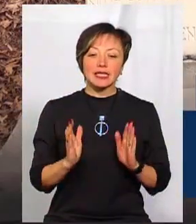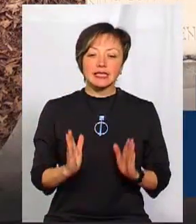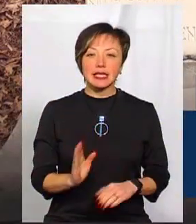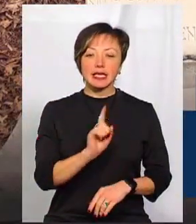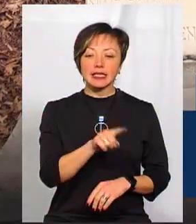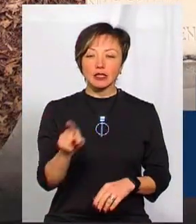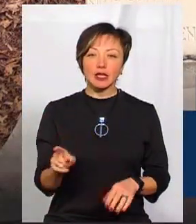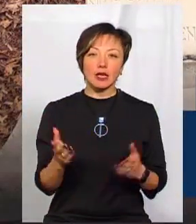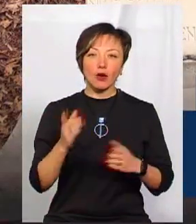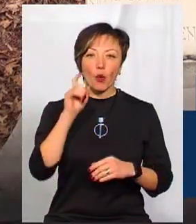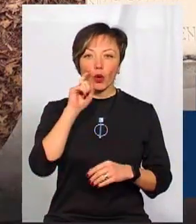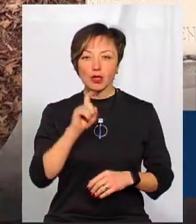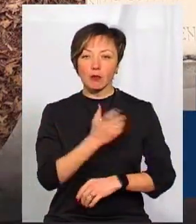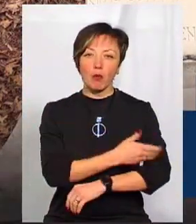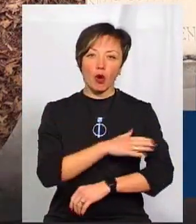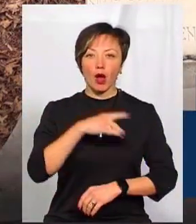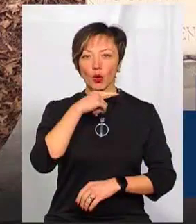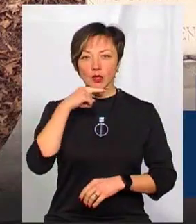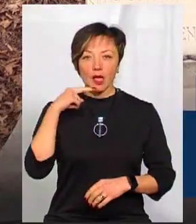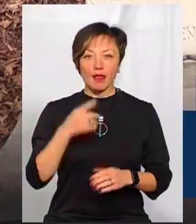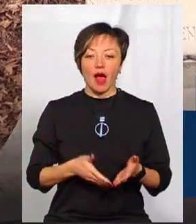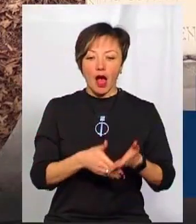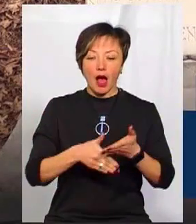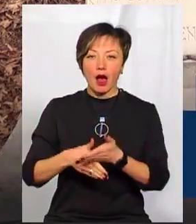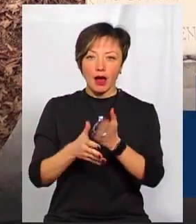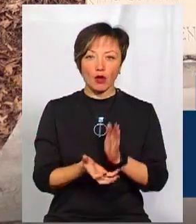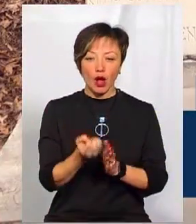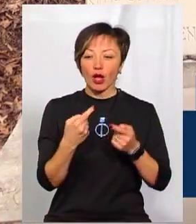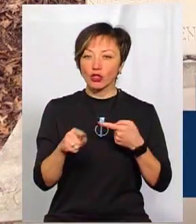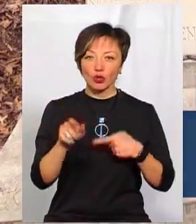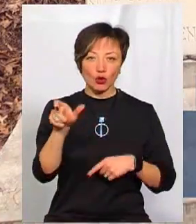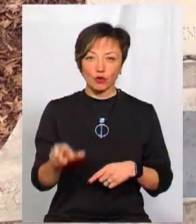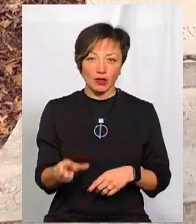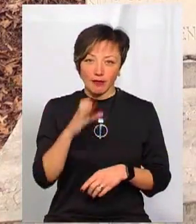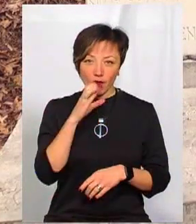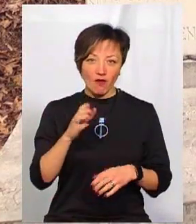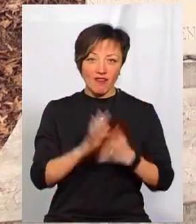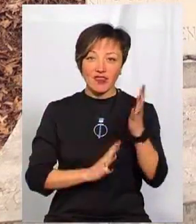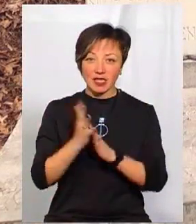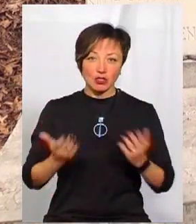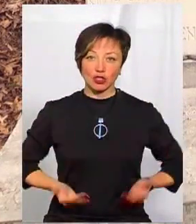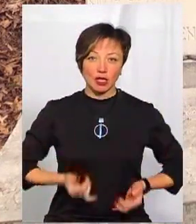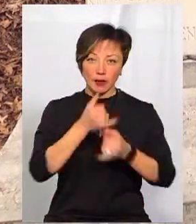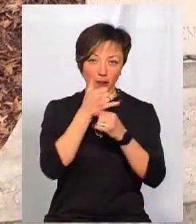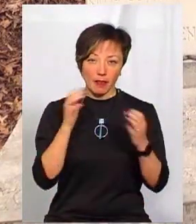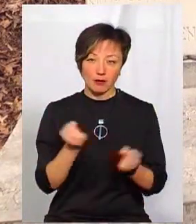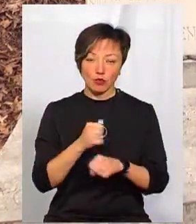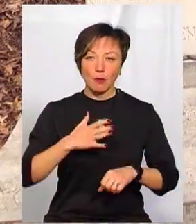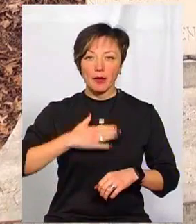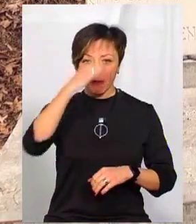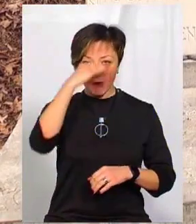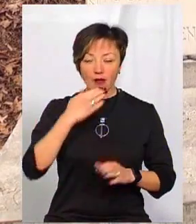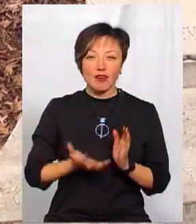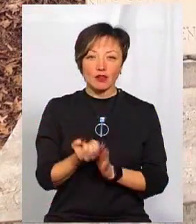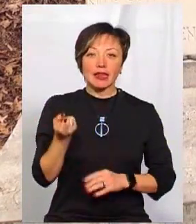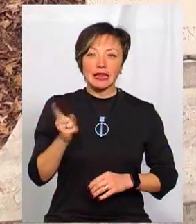Врятувались тільки ті, що українці, поляки, росіяни рятували. А інші, розумієте, людина не вовк, в лісі вона жити не зможе. Мій батько врятувався